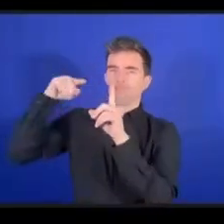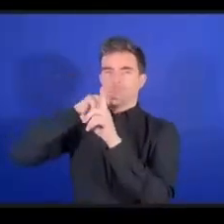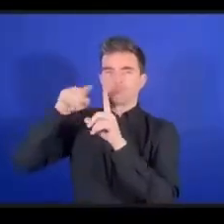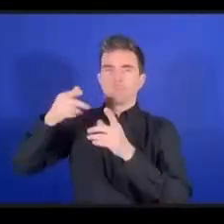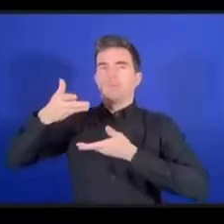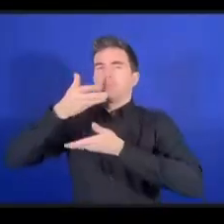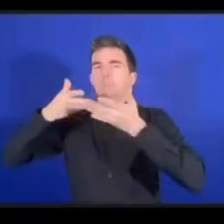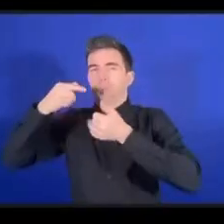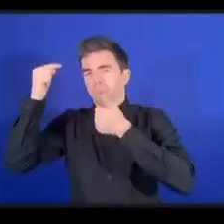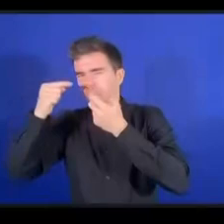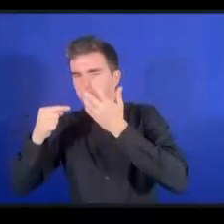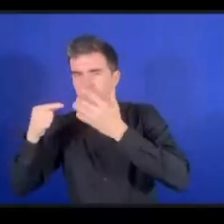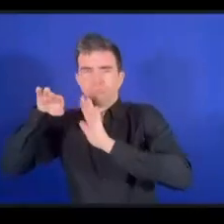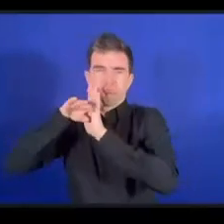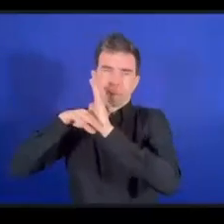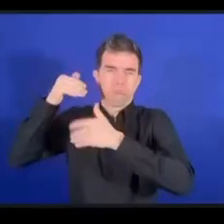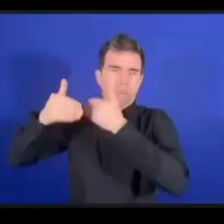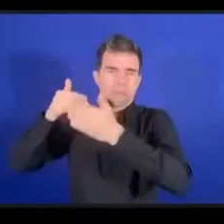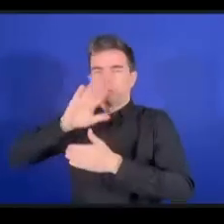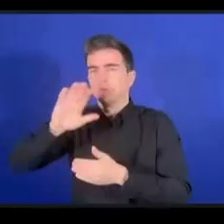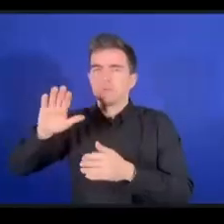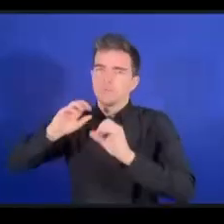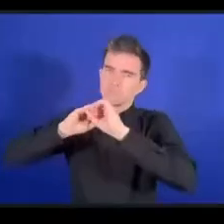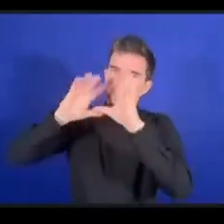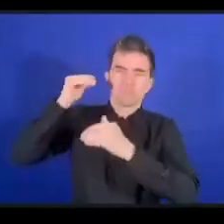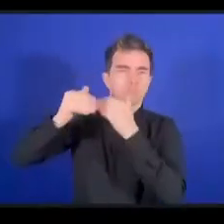原则，所以呢